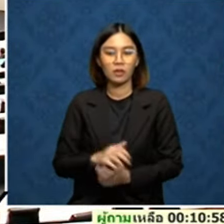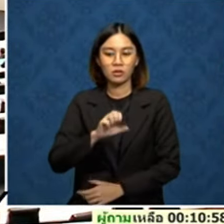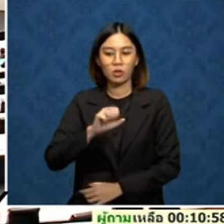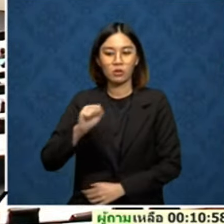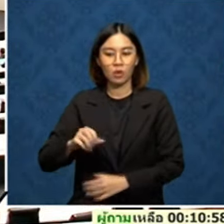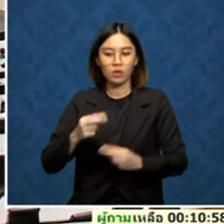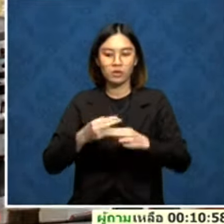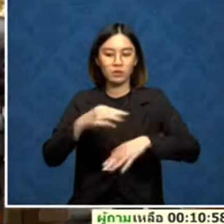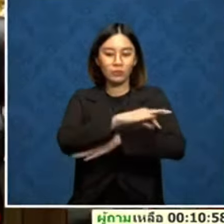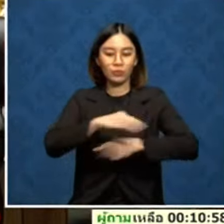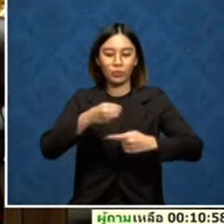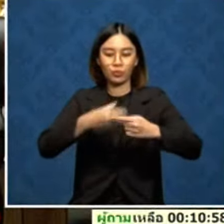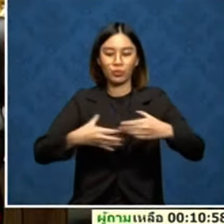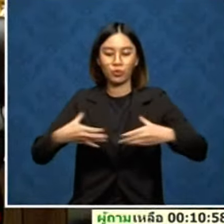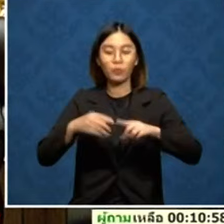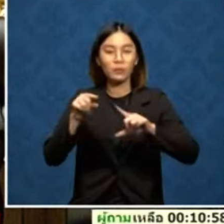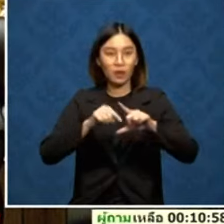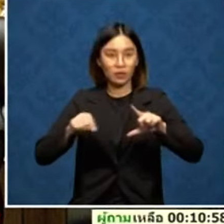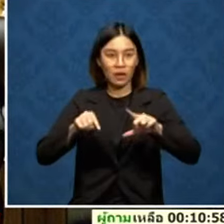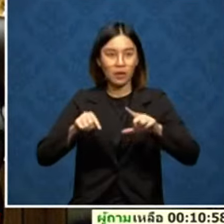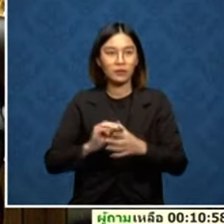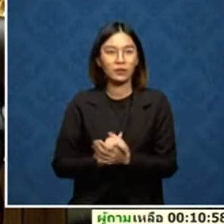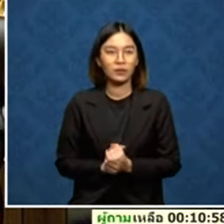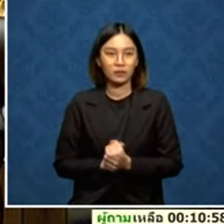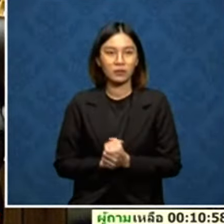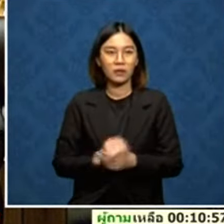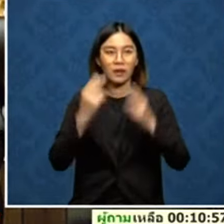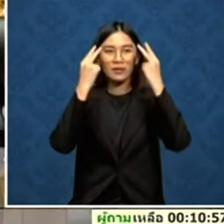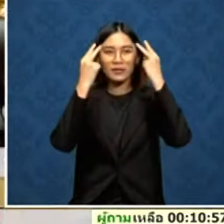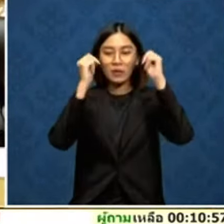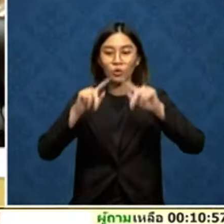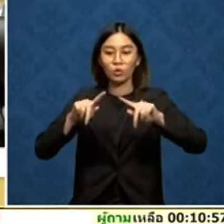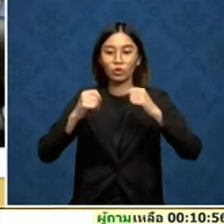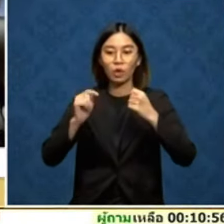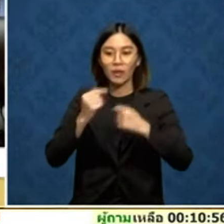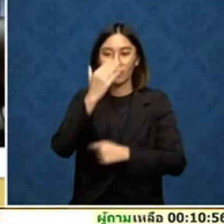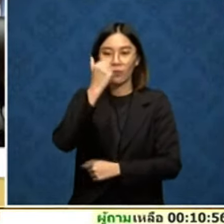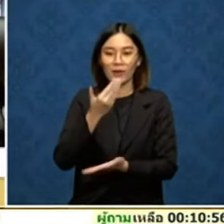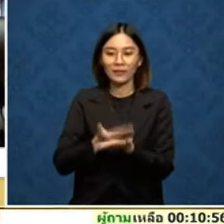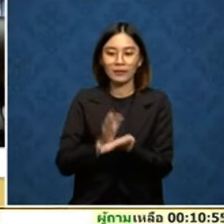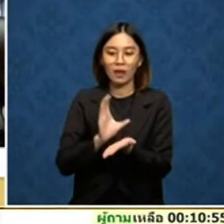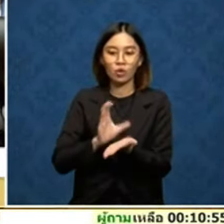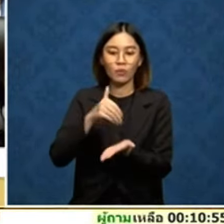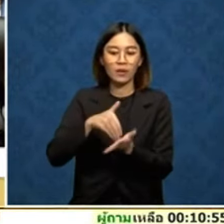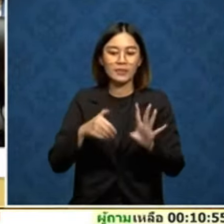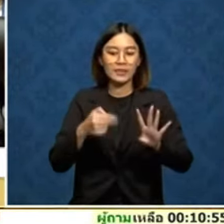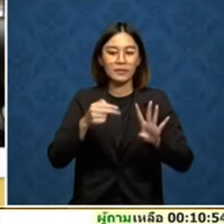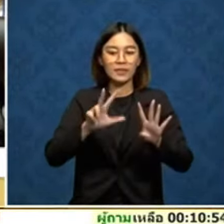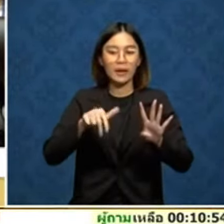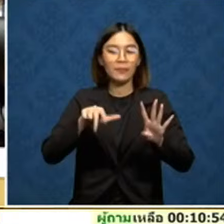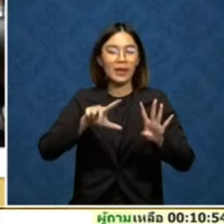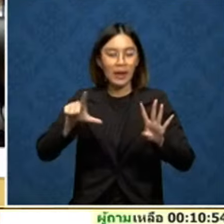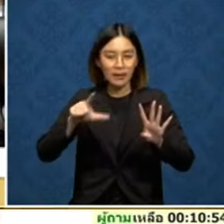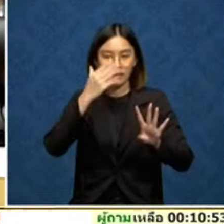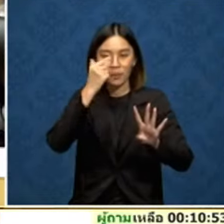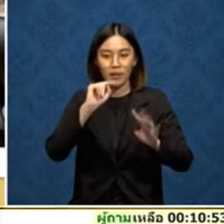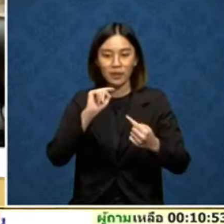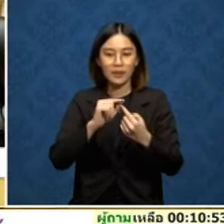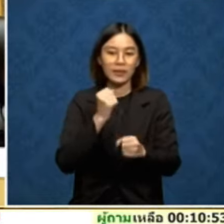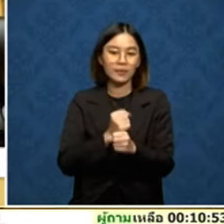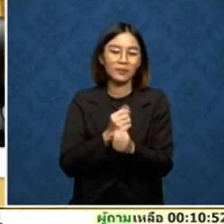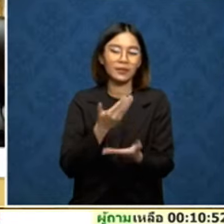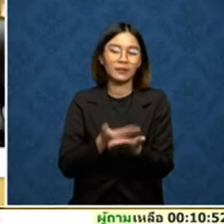ชื่อพรรคก้าวไกลค่ะพอท่านนายกตอบว่าพอต้องใช้งบกลาง 43,000 ล้านบาทนะคะเพื่อที่จะทำ Digital